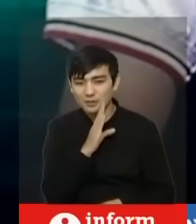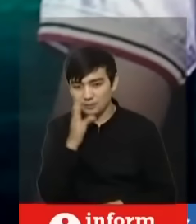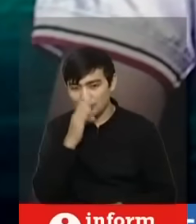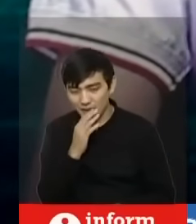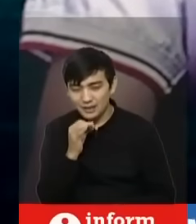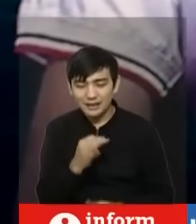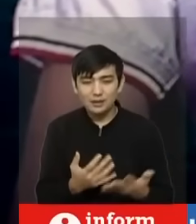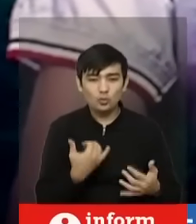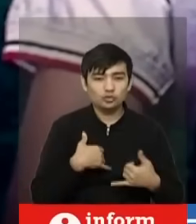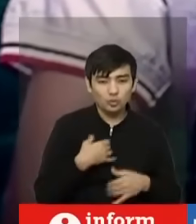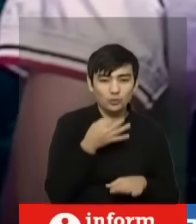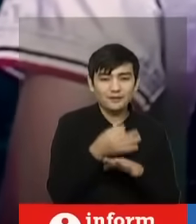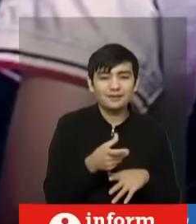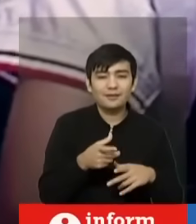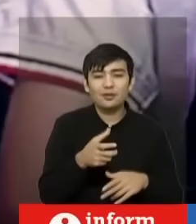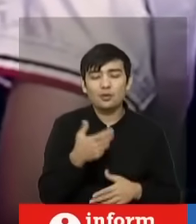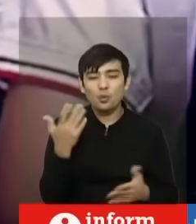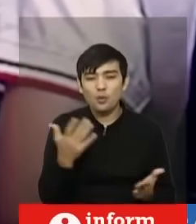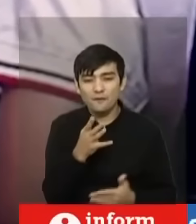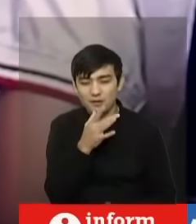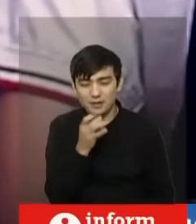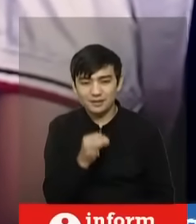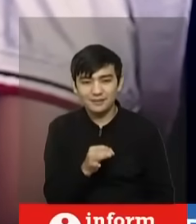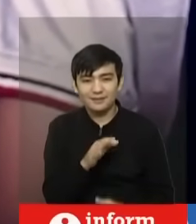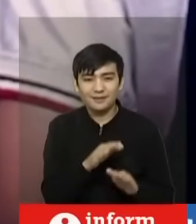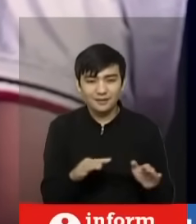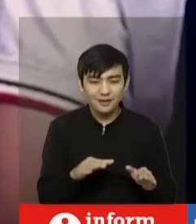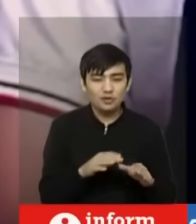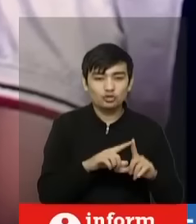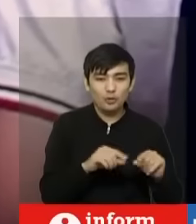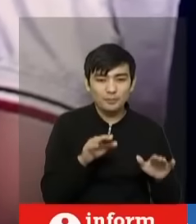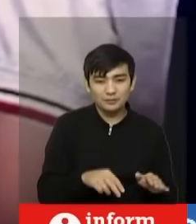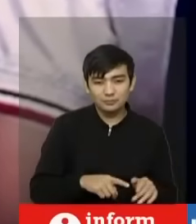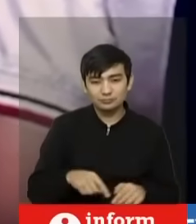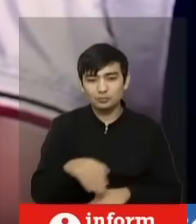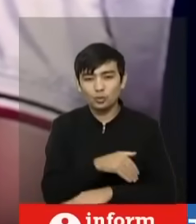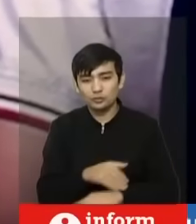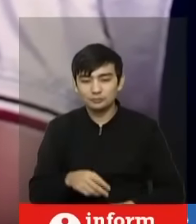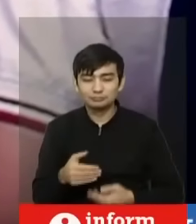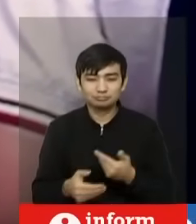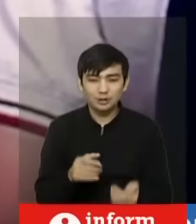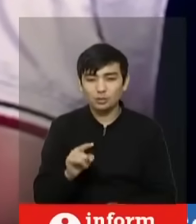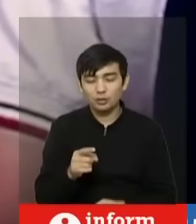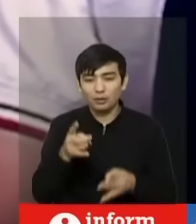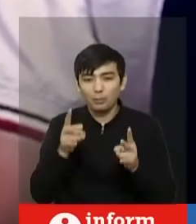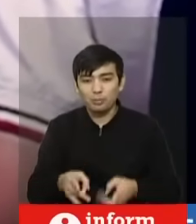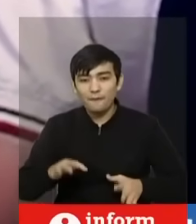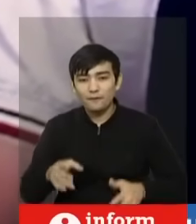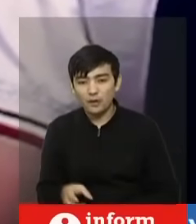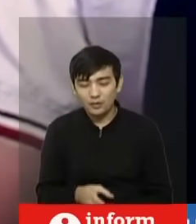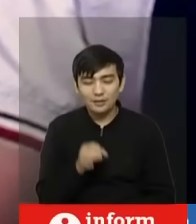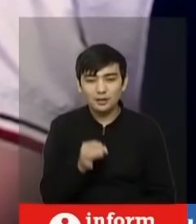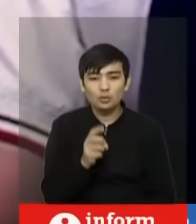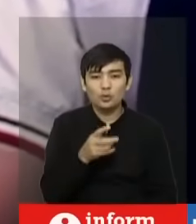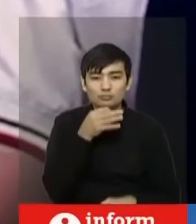мұғалім жауапты. Білім беру мекемесі мен үйдің ортасында бала оқыс жағдайға тап болса ше? Білім ордасынан қанша қадам аттағанда